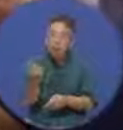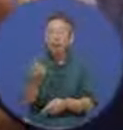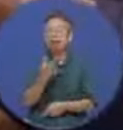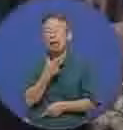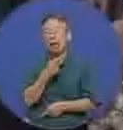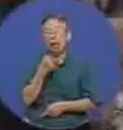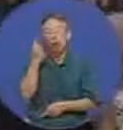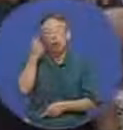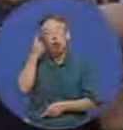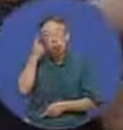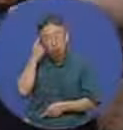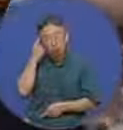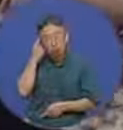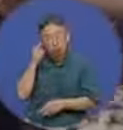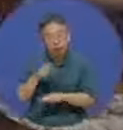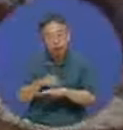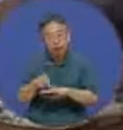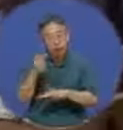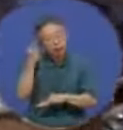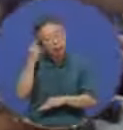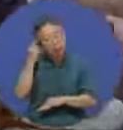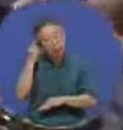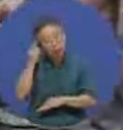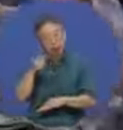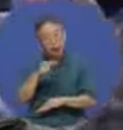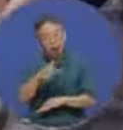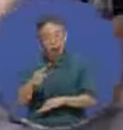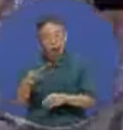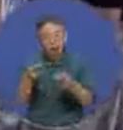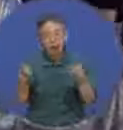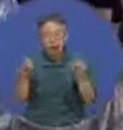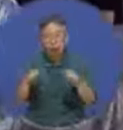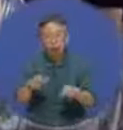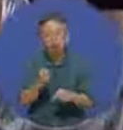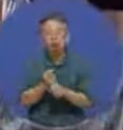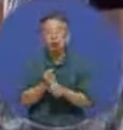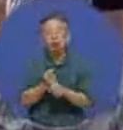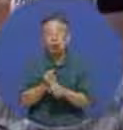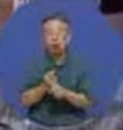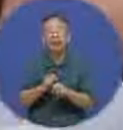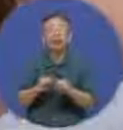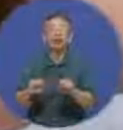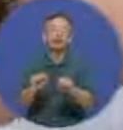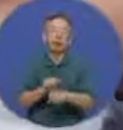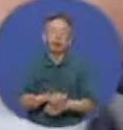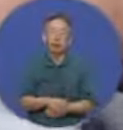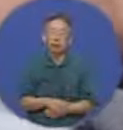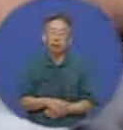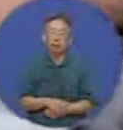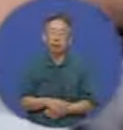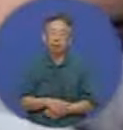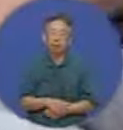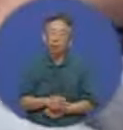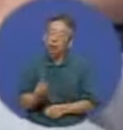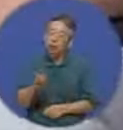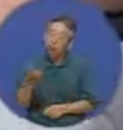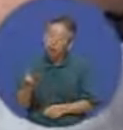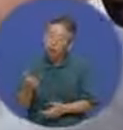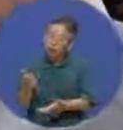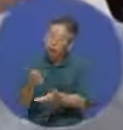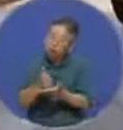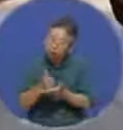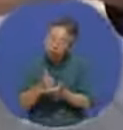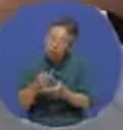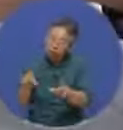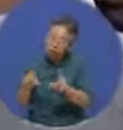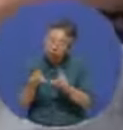ような仕掛けをしたいなということで、はい、いろんなイベントを組んで今日も実施したところです。 なるほど。どうですか、お客さんの反